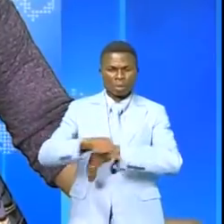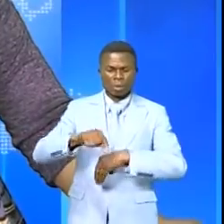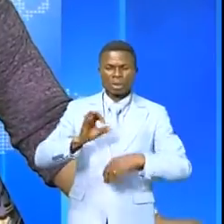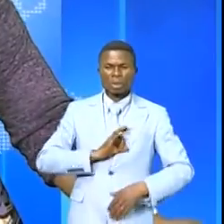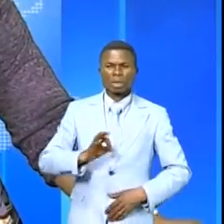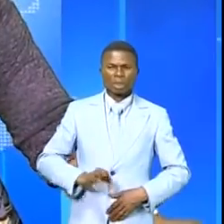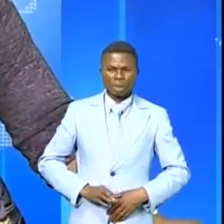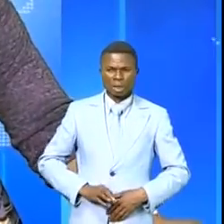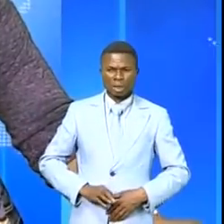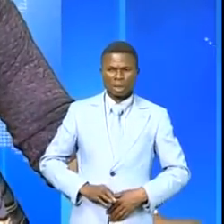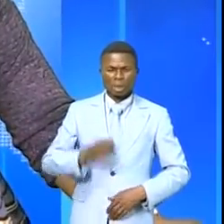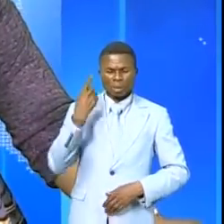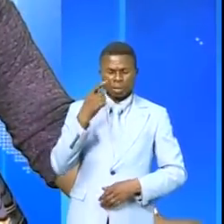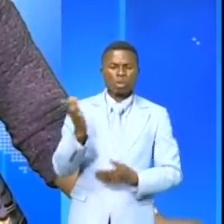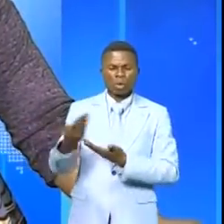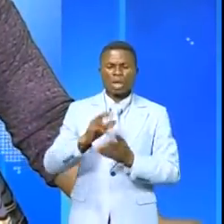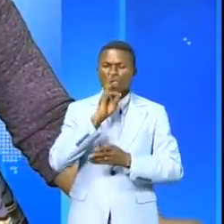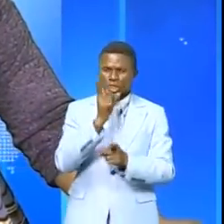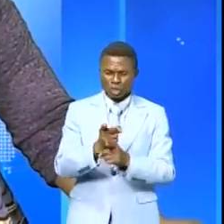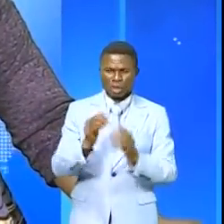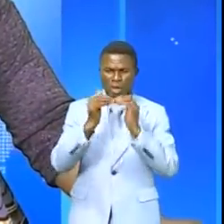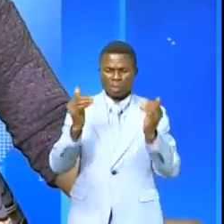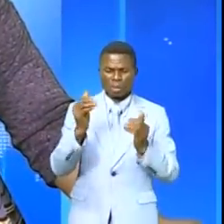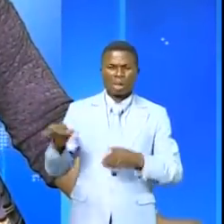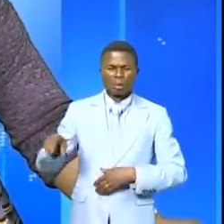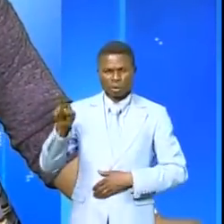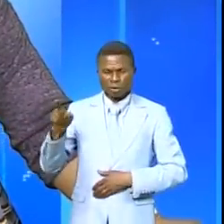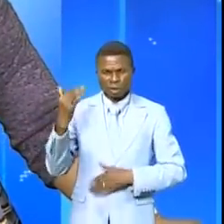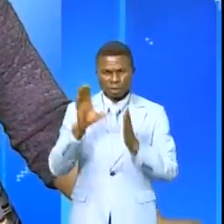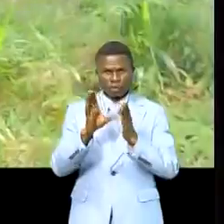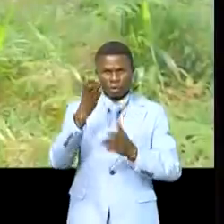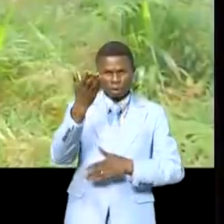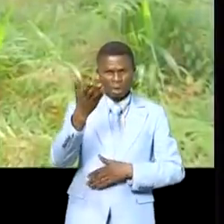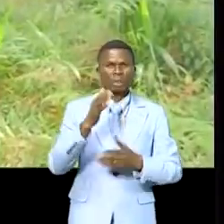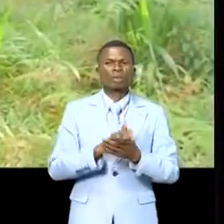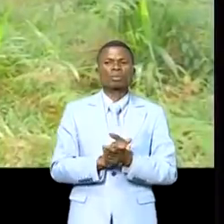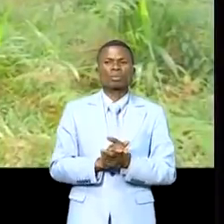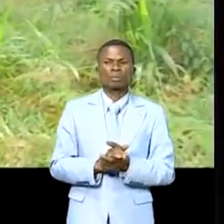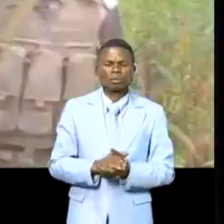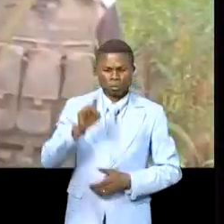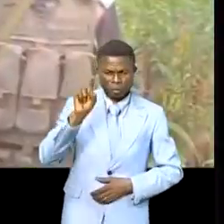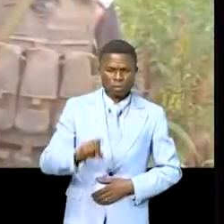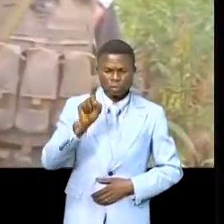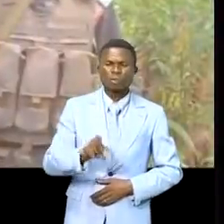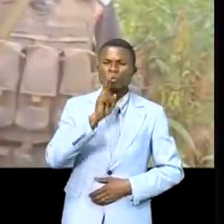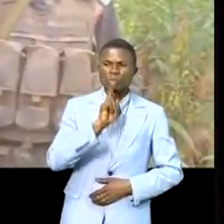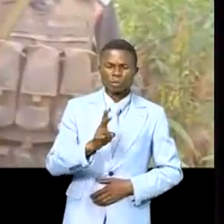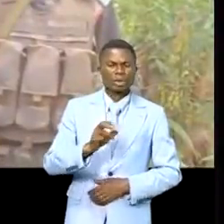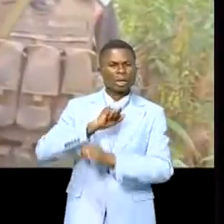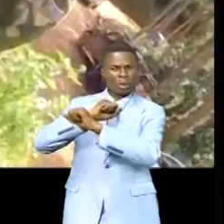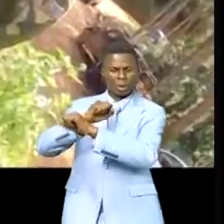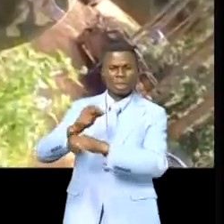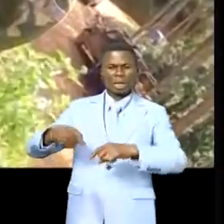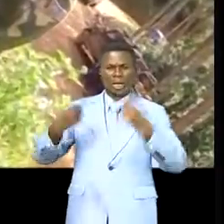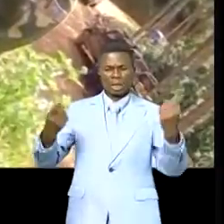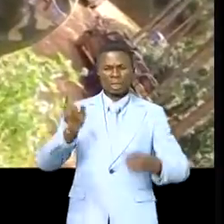pour le retour effectif de la paix dans cette province. Jacques Kababa. Il faut absolument barrer la route aux ennemis